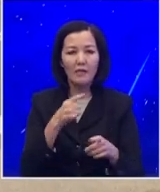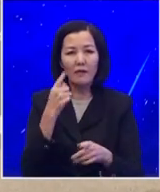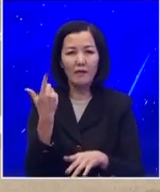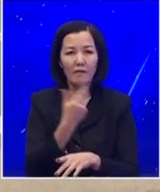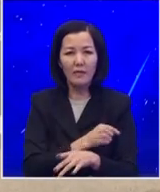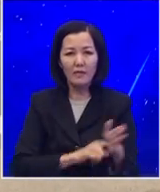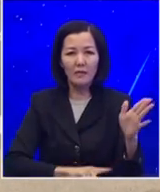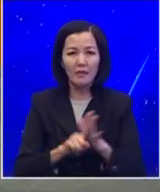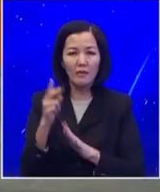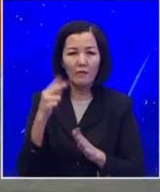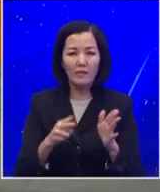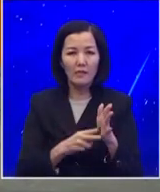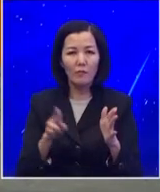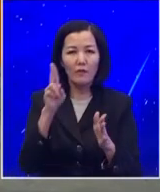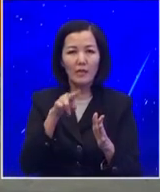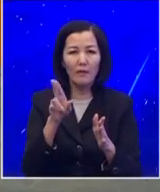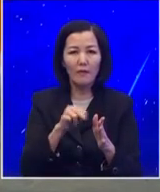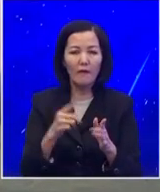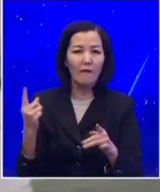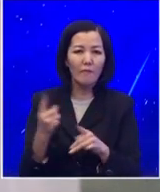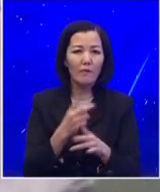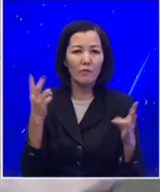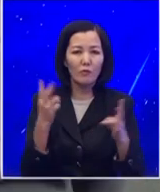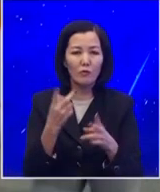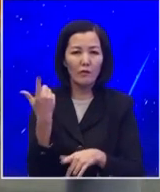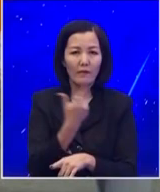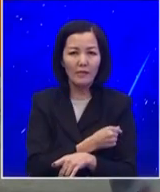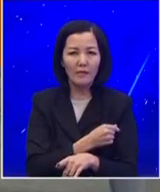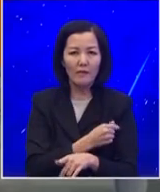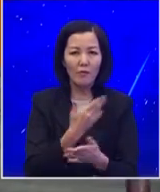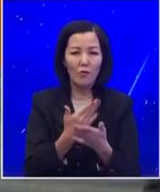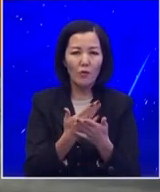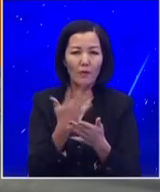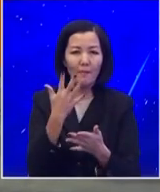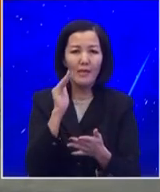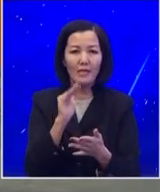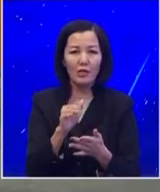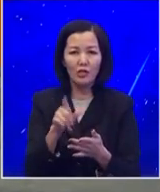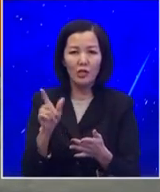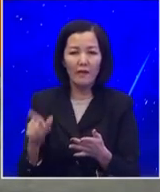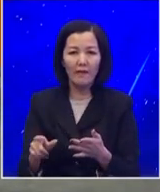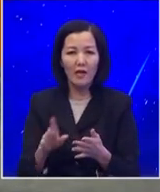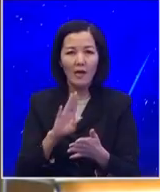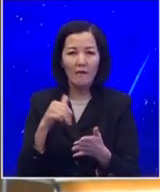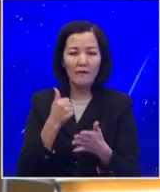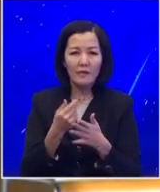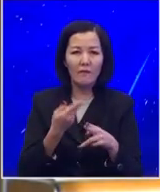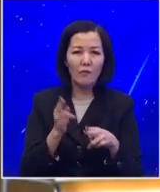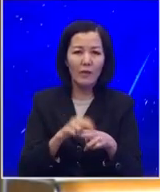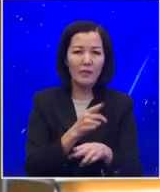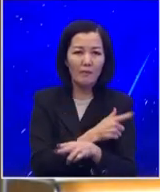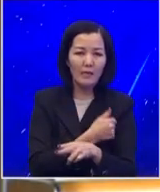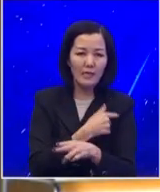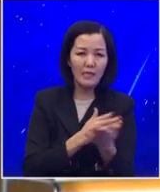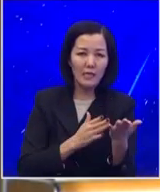вакцинация начнется 27 декабря. В первую очередь будут вакцинированы около 5000 человек. В основном